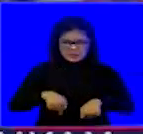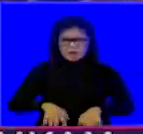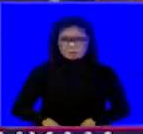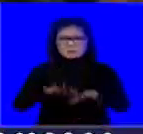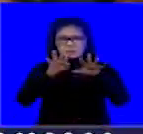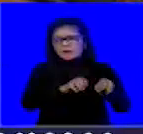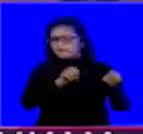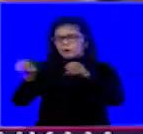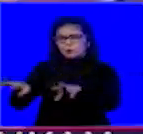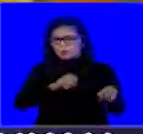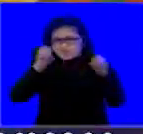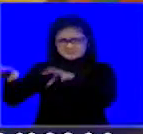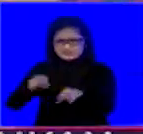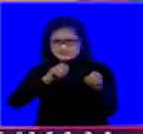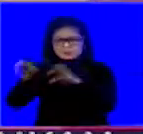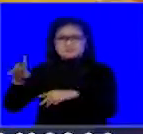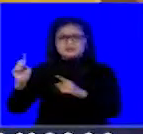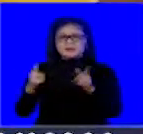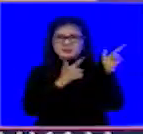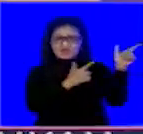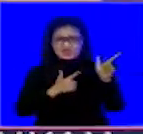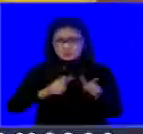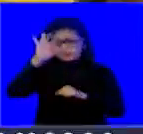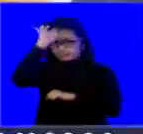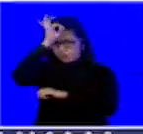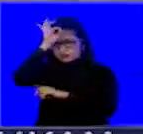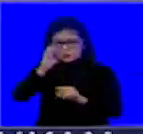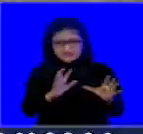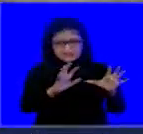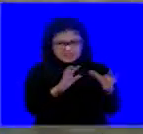warga, bersama rekan-rekan TNI, Polri, dari unsur masyarakat, dan lain-lain.